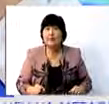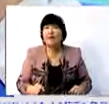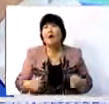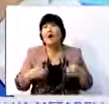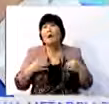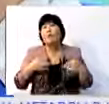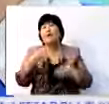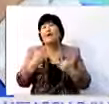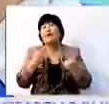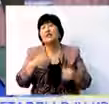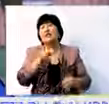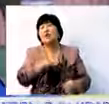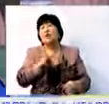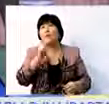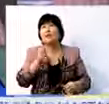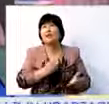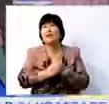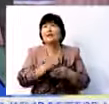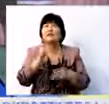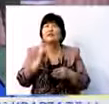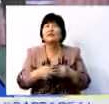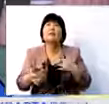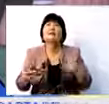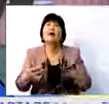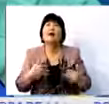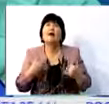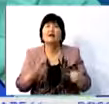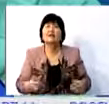Праздничная программа в честь работников социальной сферы завершилась